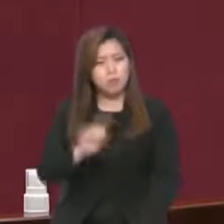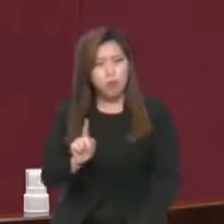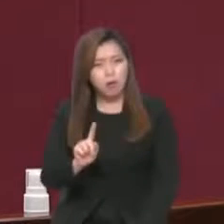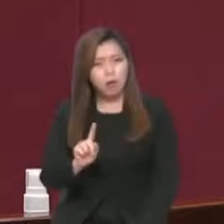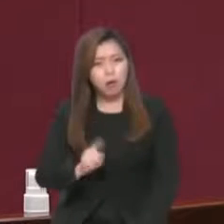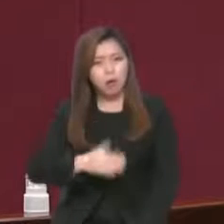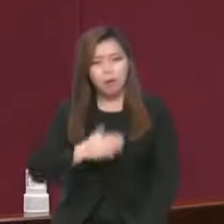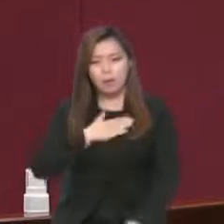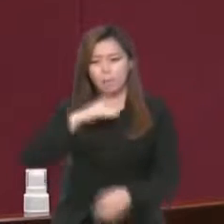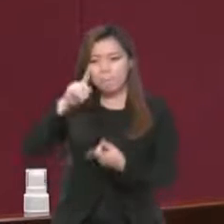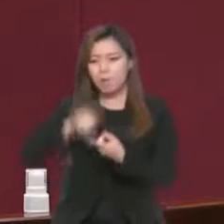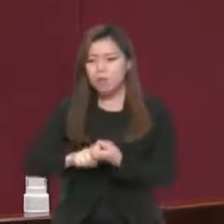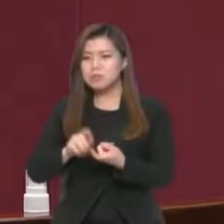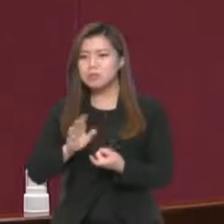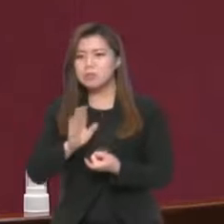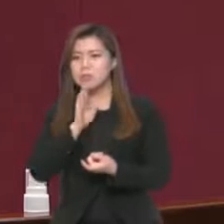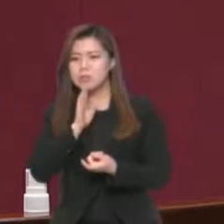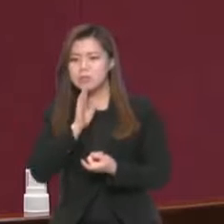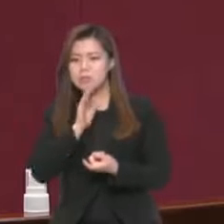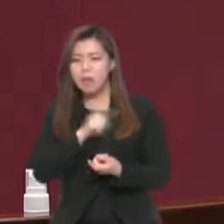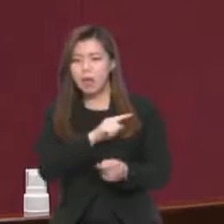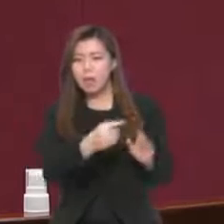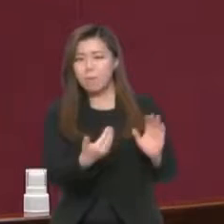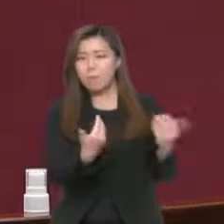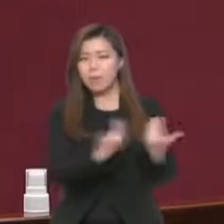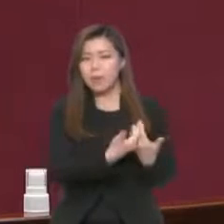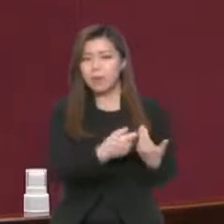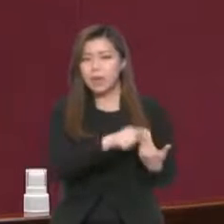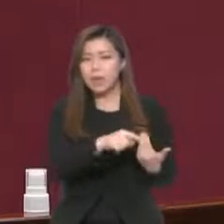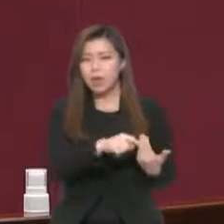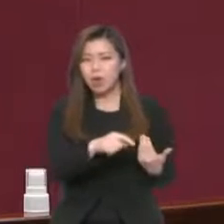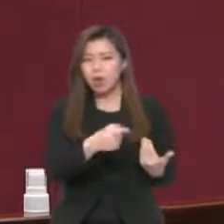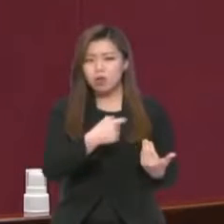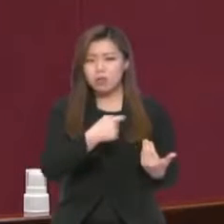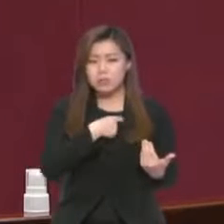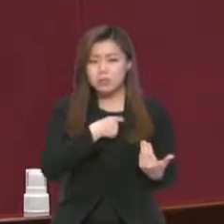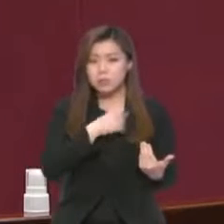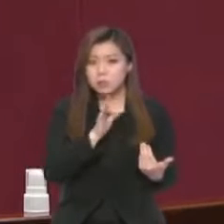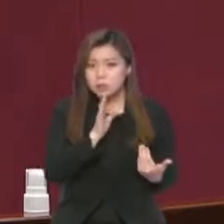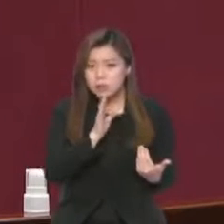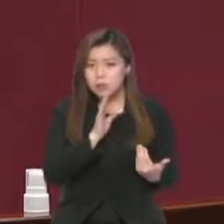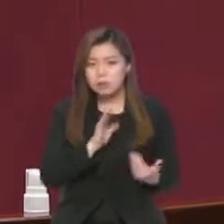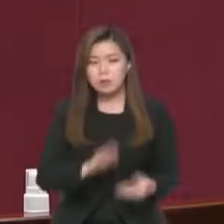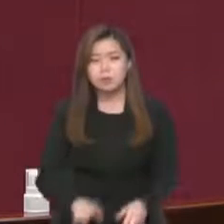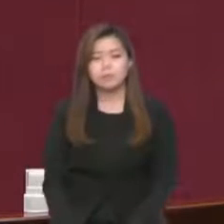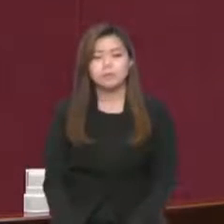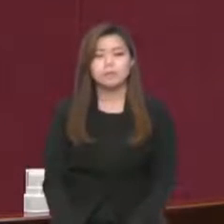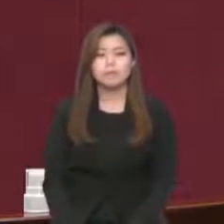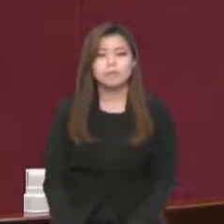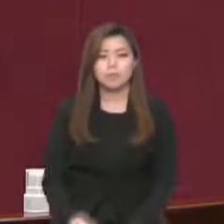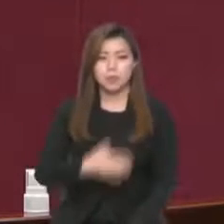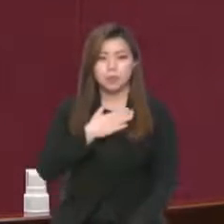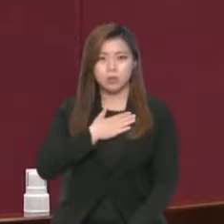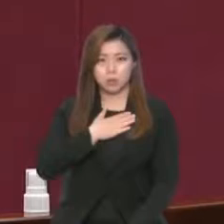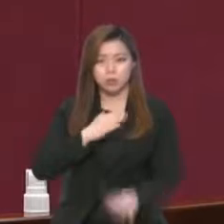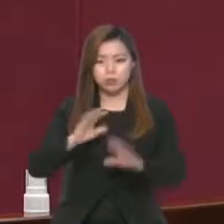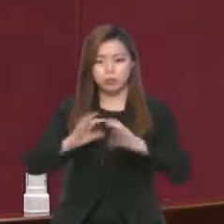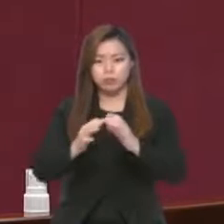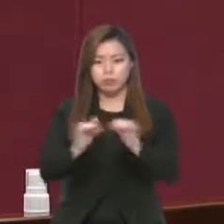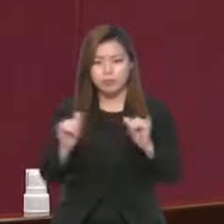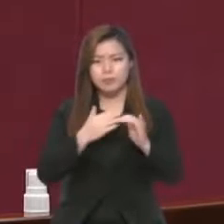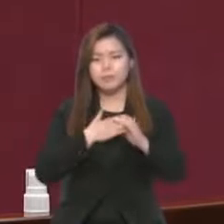편은 진실, 상대편은 거짓입니까? 저는 오늘 국민들을 대표해서 이